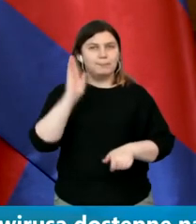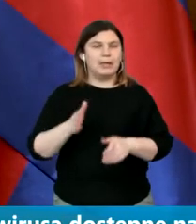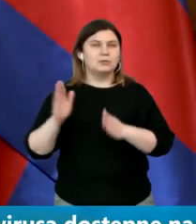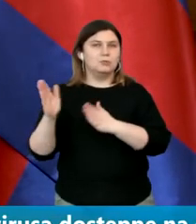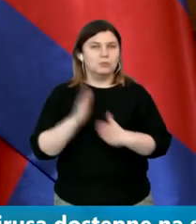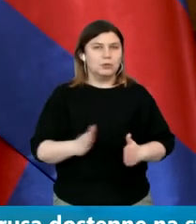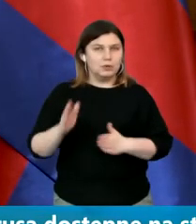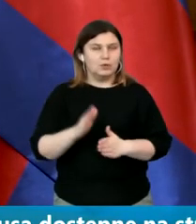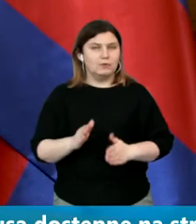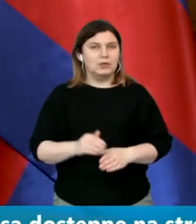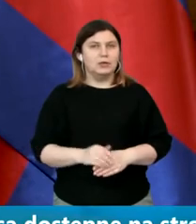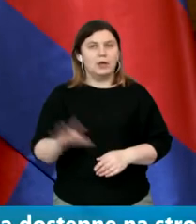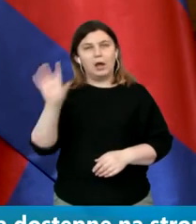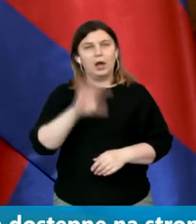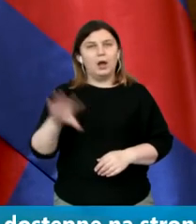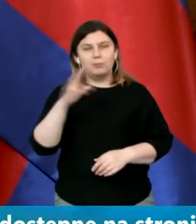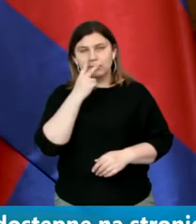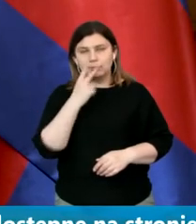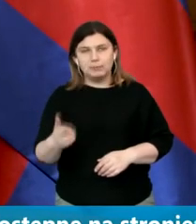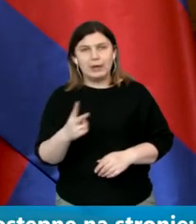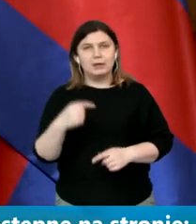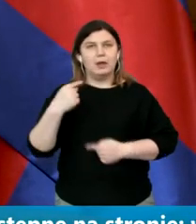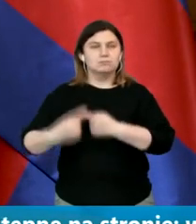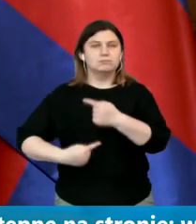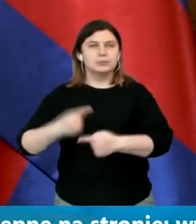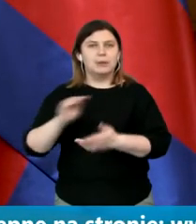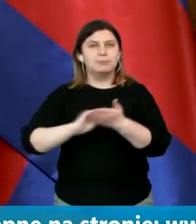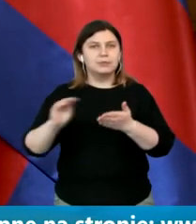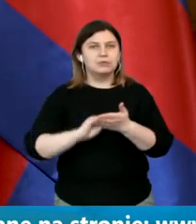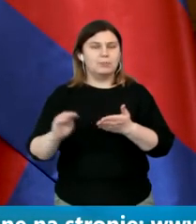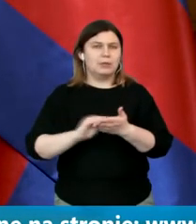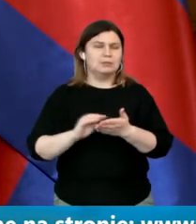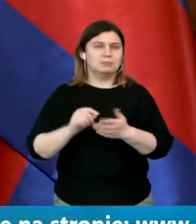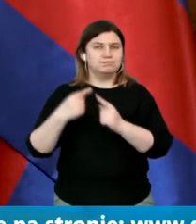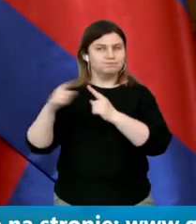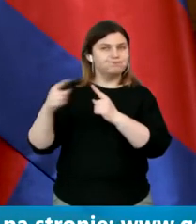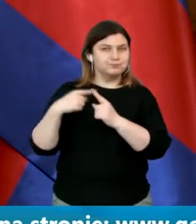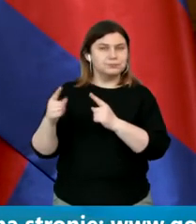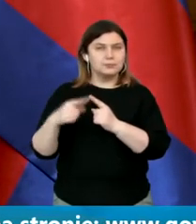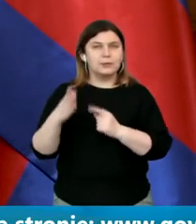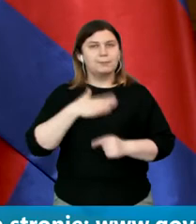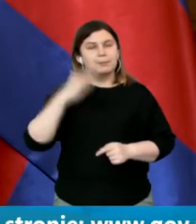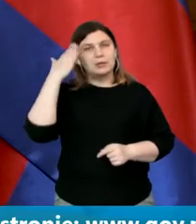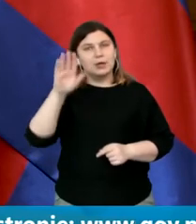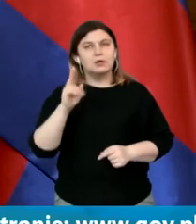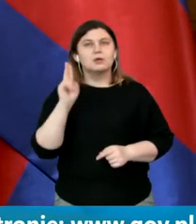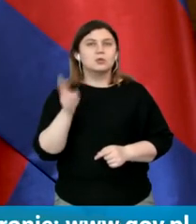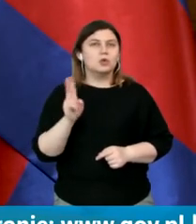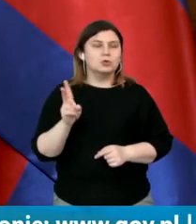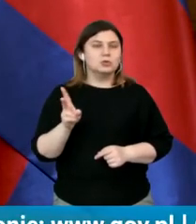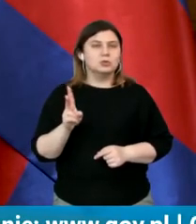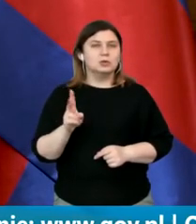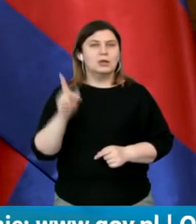przygotowane. Obserwujemy, przyglądamy się temu procesowi, piszemy odpowiednie pisma. Mamy nadzieję, że w końcu ktoś tam z